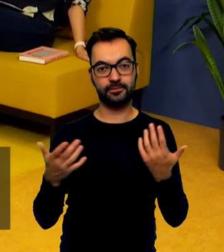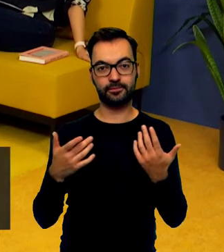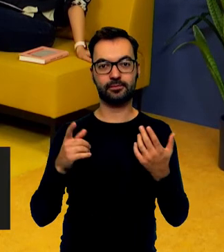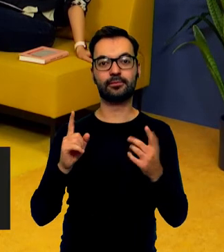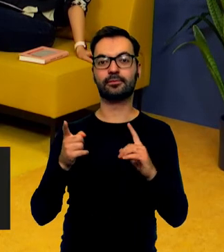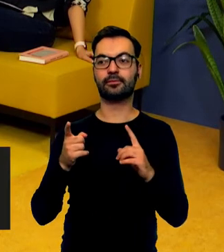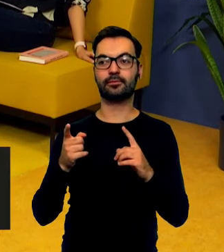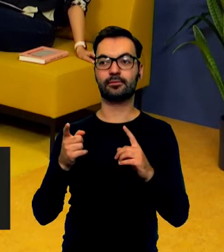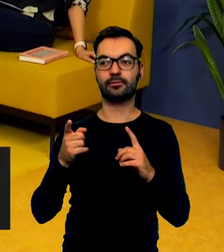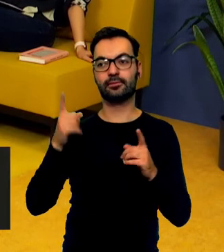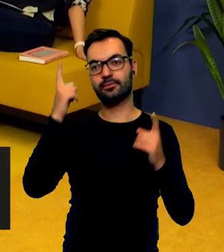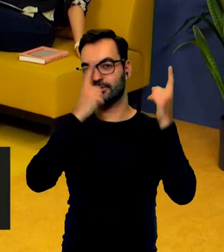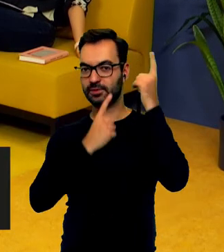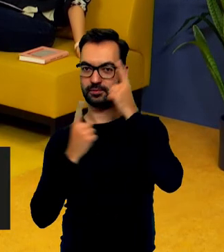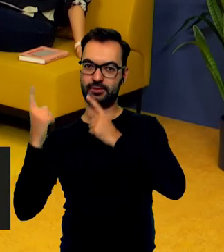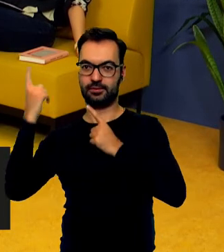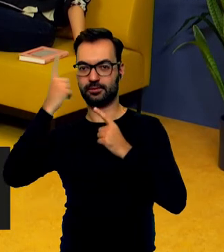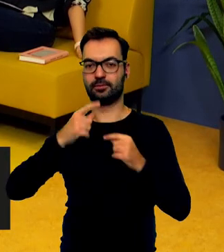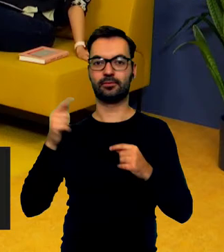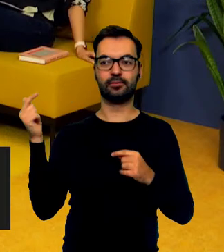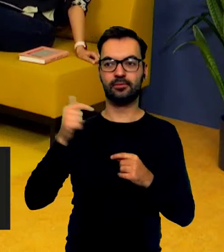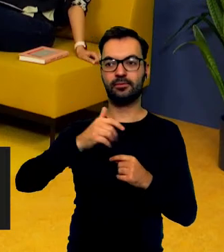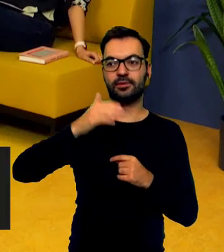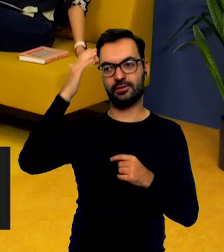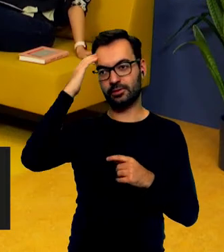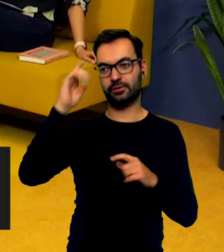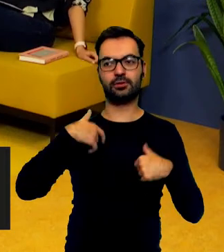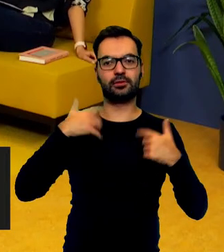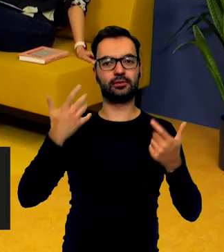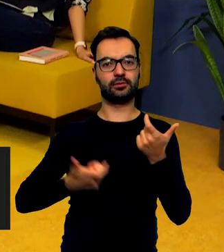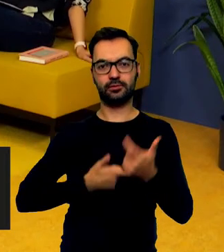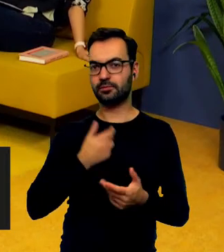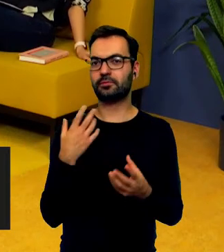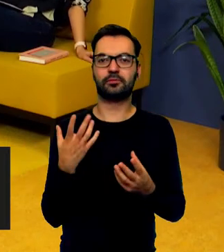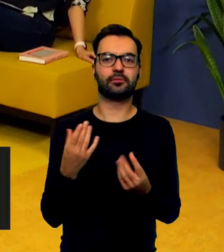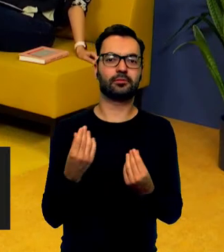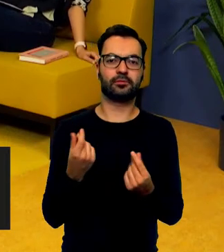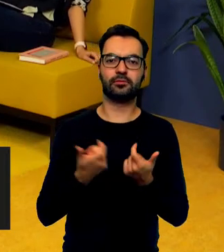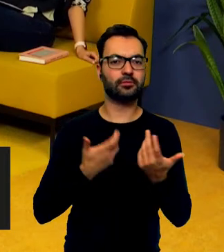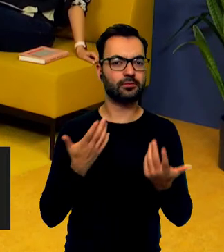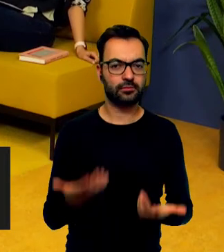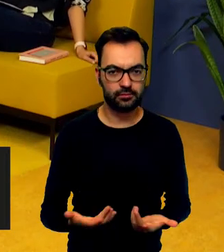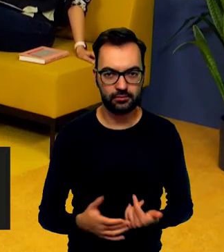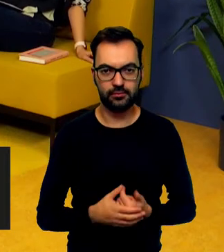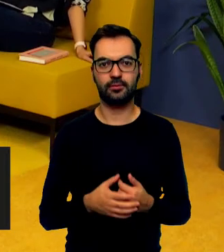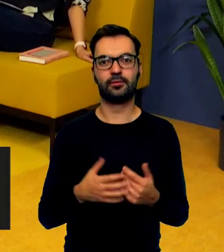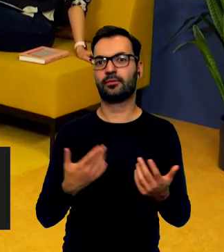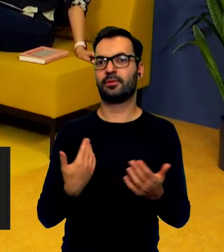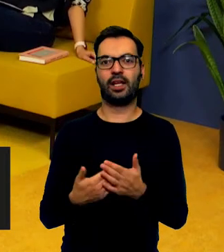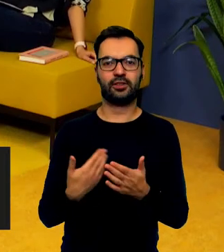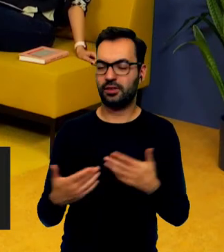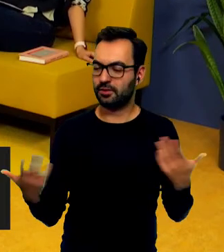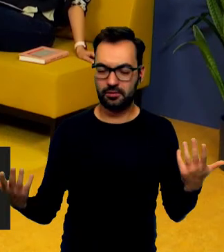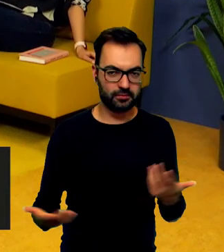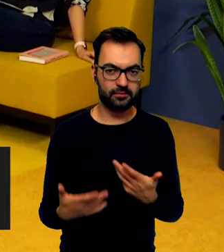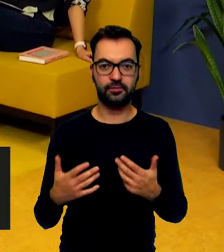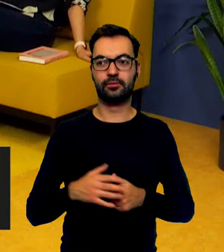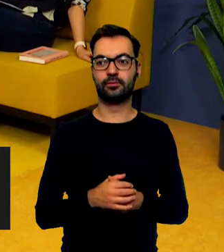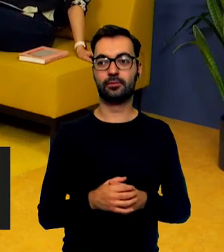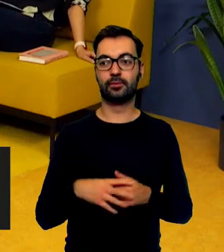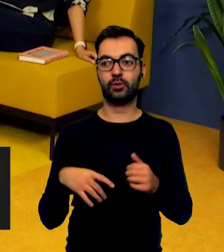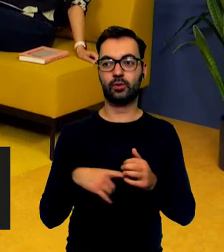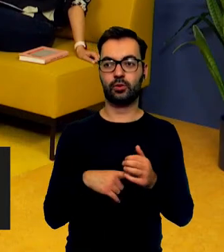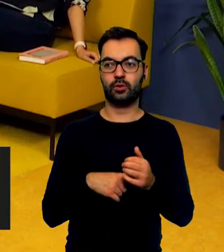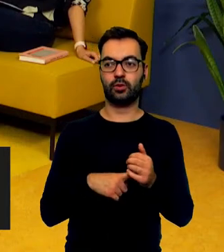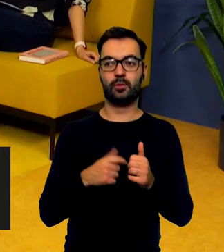czy konsekwencją jakiejś refleksji. No trzeba wiedzieć, co się chce zrobić, dlaczego się chce to zrobić, po co i tak dalej. I to